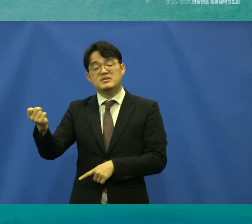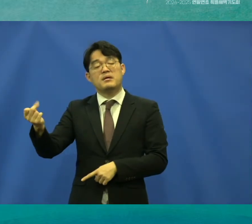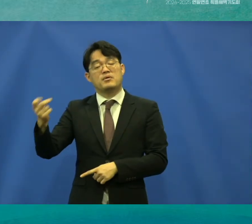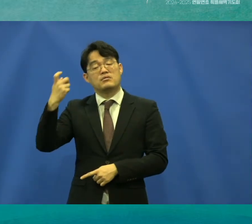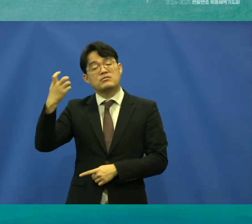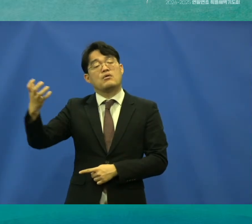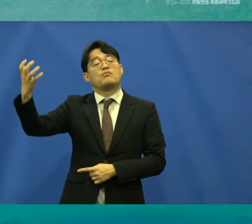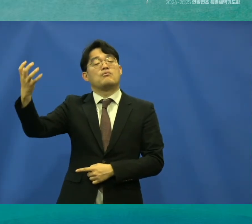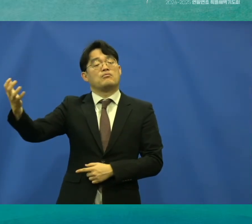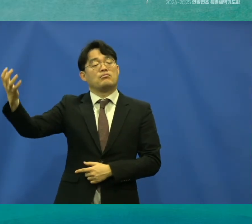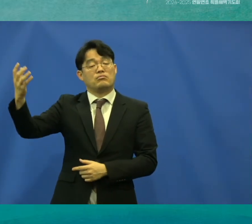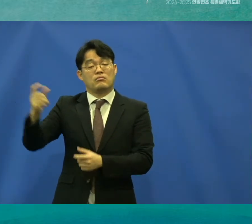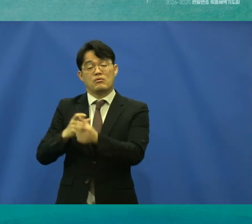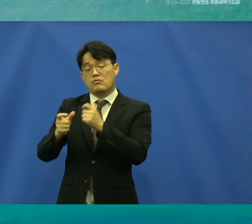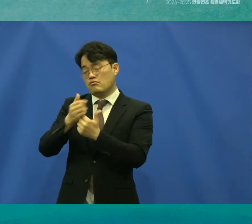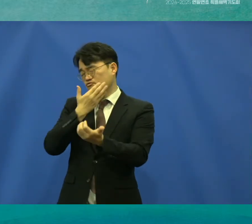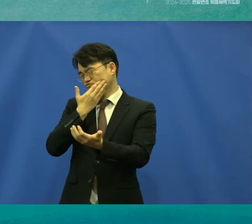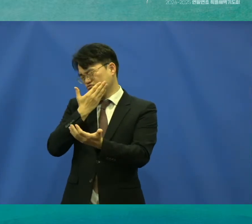여명과 가축들.